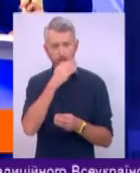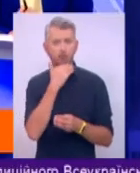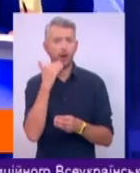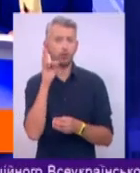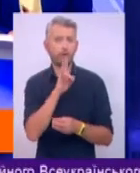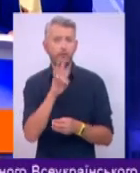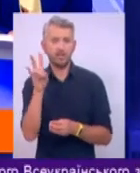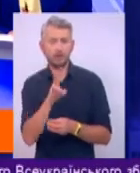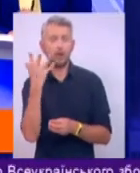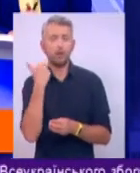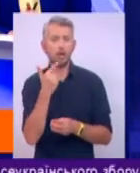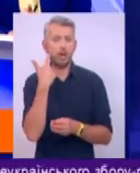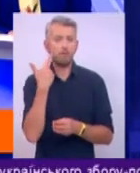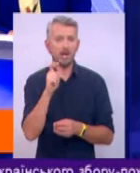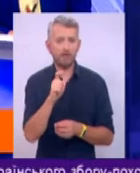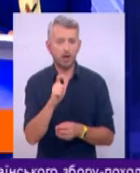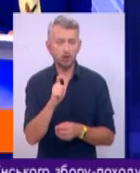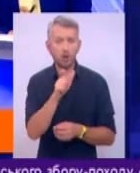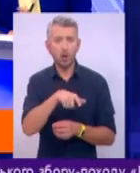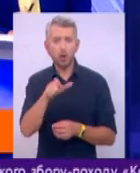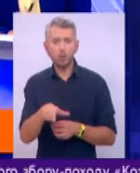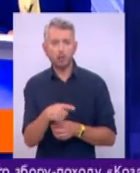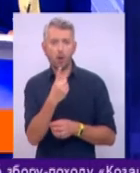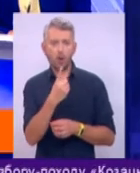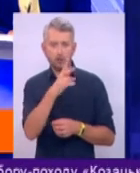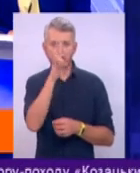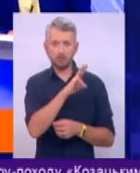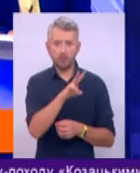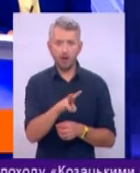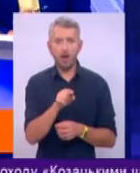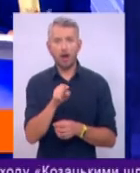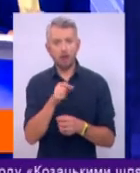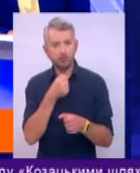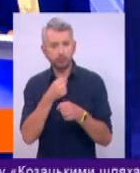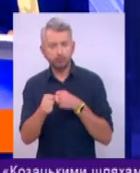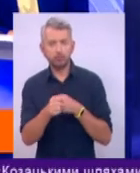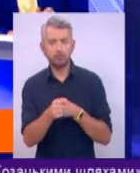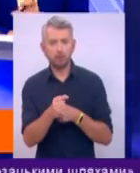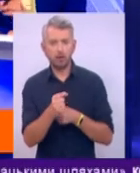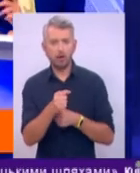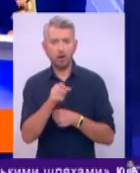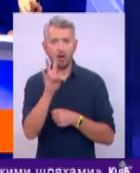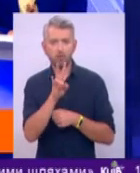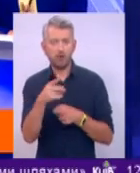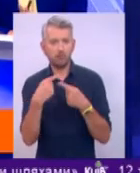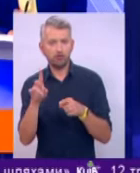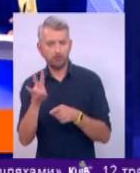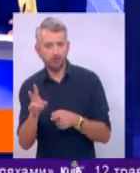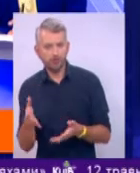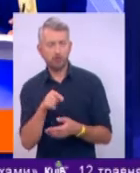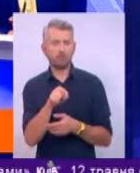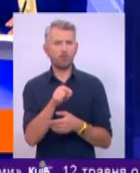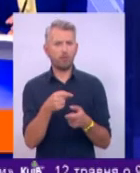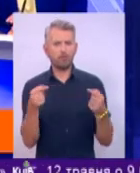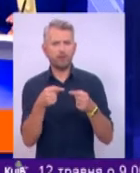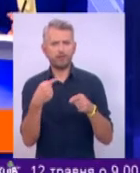і коли вони переважно люди однієї конфесії, а до них їм нав'язують, наприклад, капелана іншої конфесії, то у нього певне